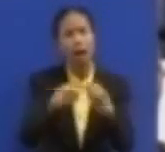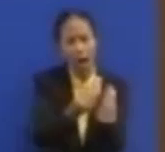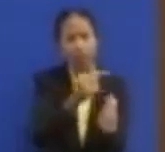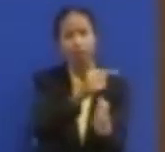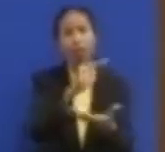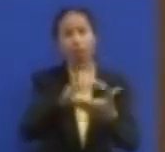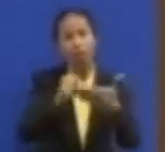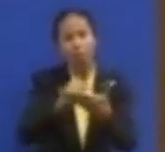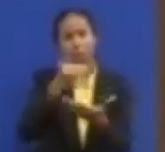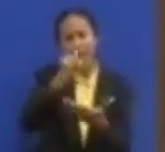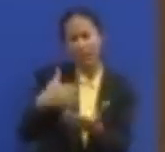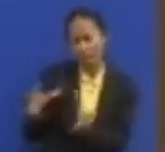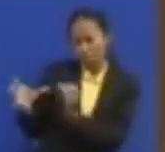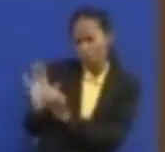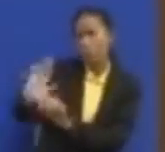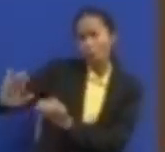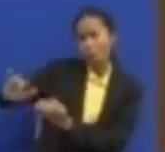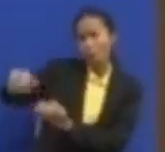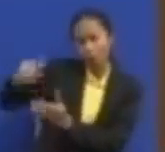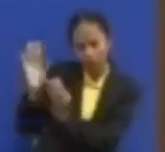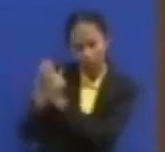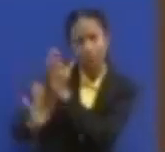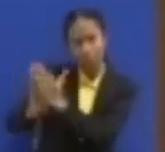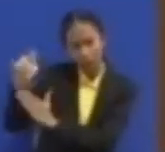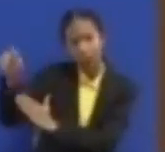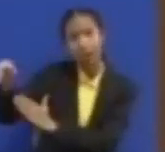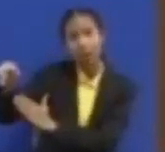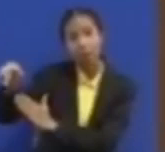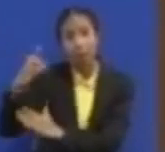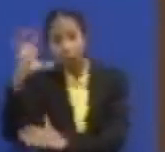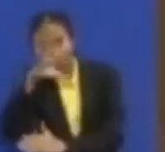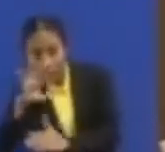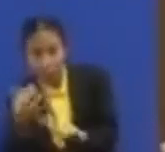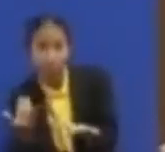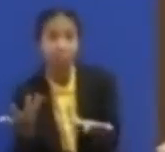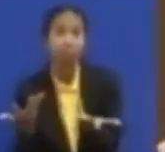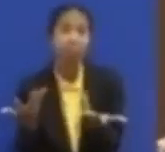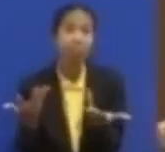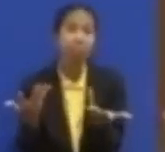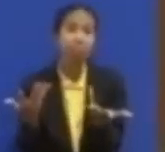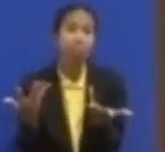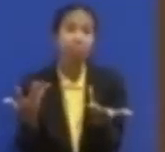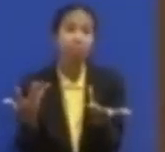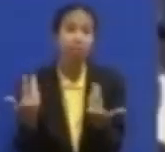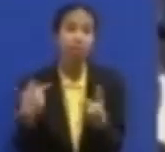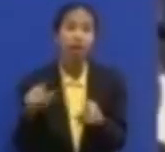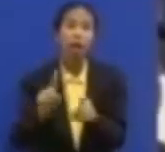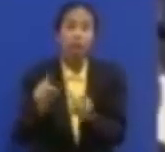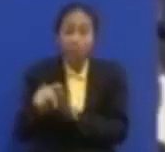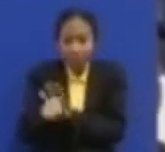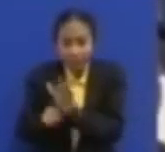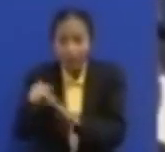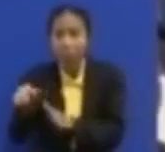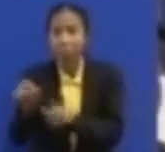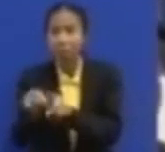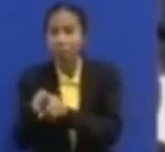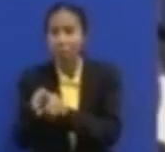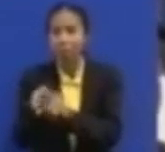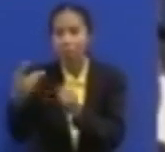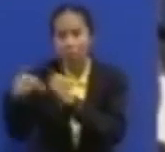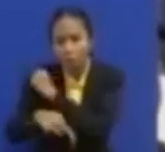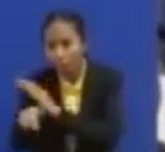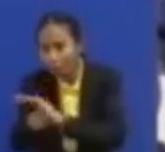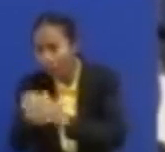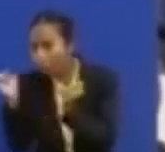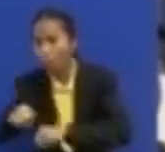านก็ได้หรือว่ายังหางูเห่าไม่เจอหรือว่ามีงูเห่าแต่ยังตกลงกันไม่ได้ท่านประธานครับ